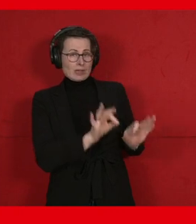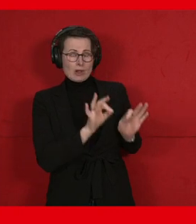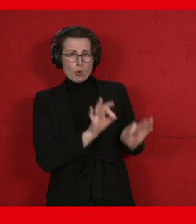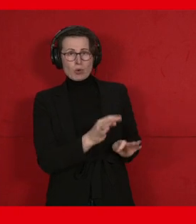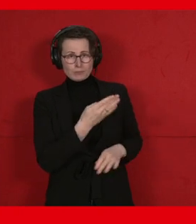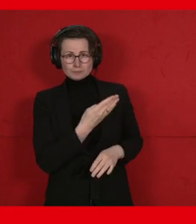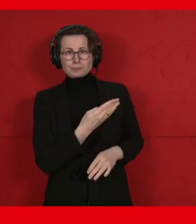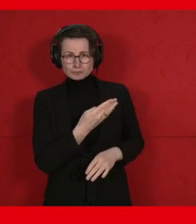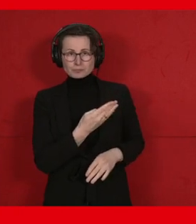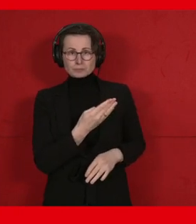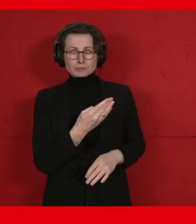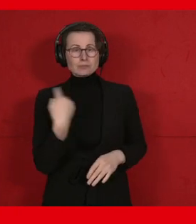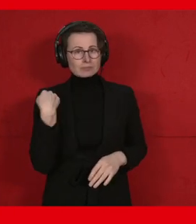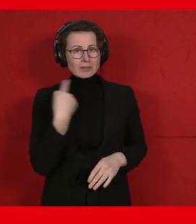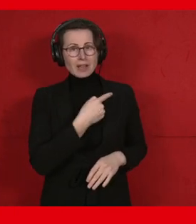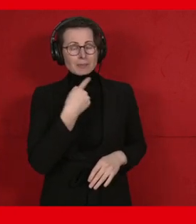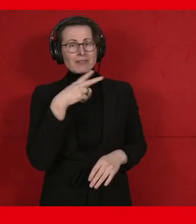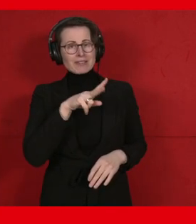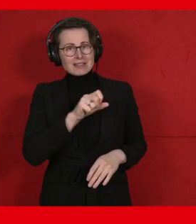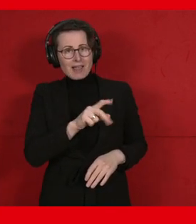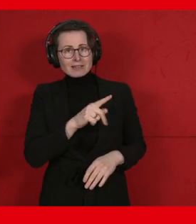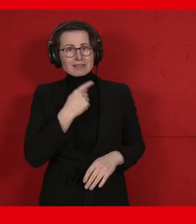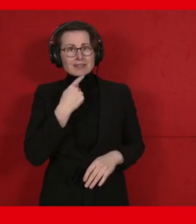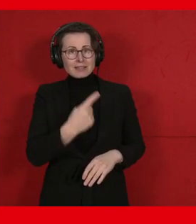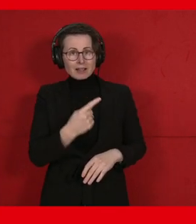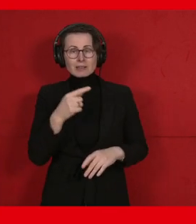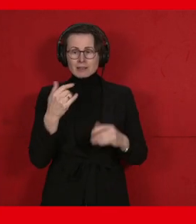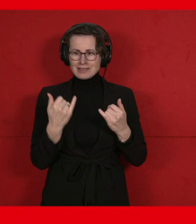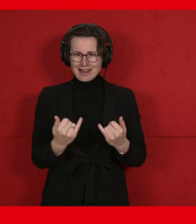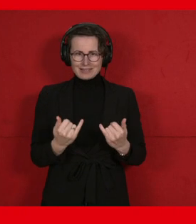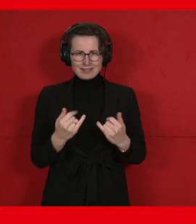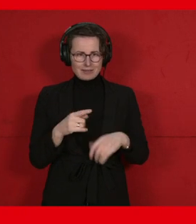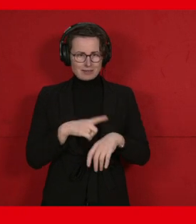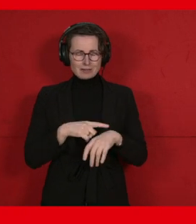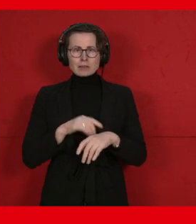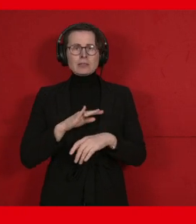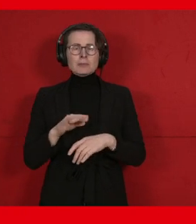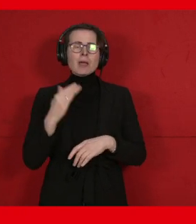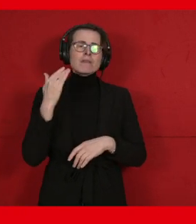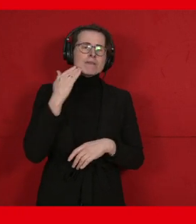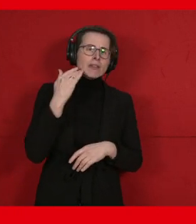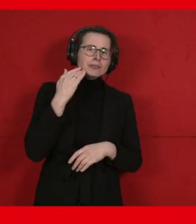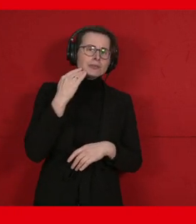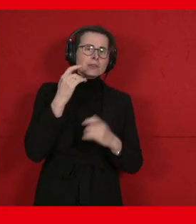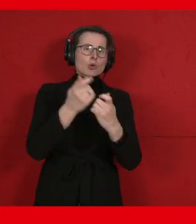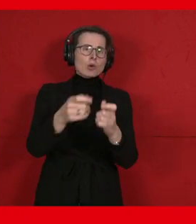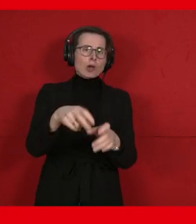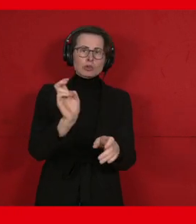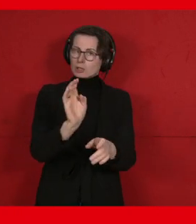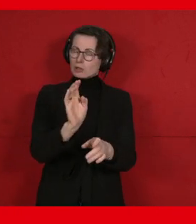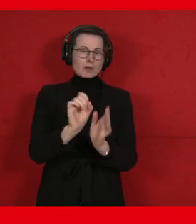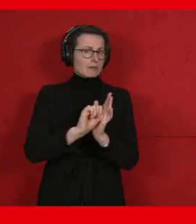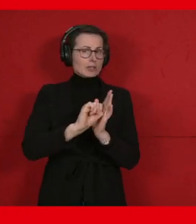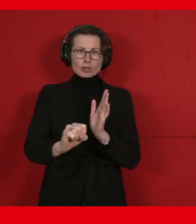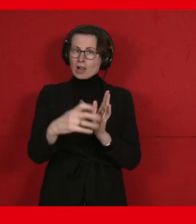dem, was Michael Vassiliadis gerade gesagt hat. Es geht mittlerweile jetzt nicht mehr um die Frage, wann steigen wir aus, sondern wie schnell schaffen wir